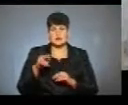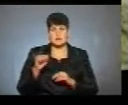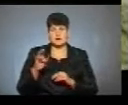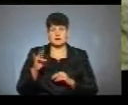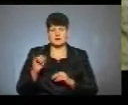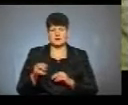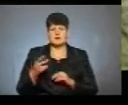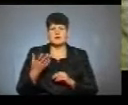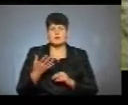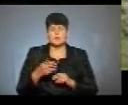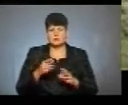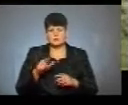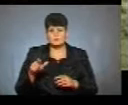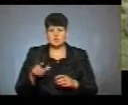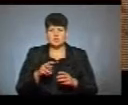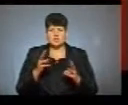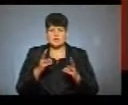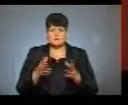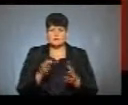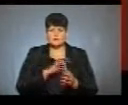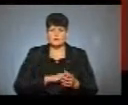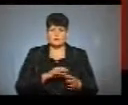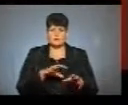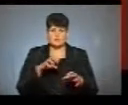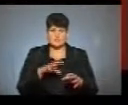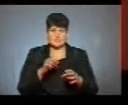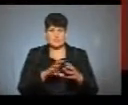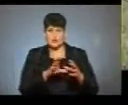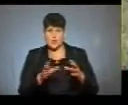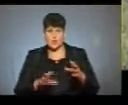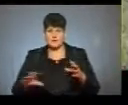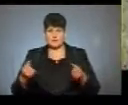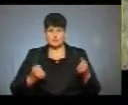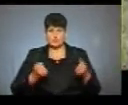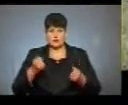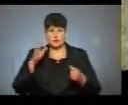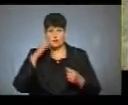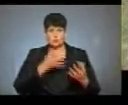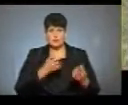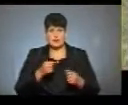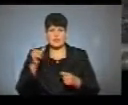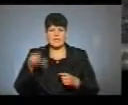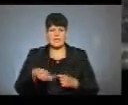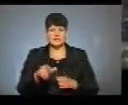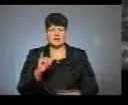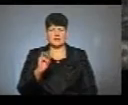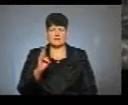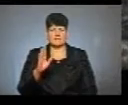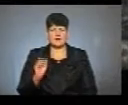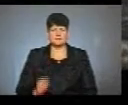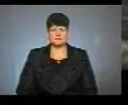годині. Пожежники використовували насосну станцію та рукавний автомобіль. Воду брали з річки Іква.